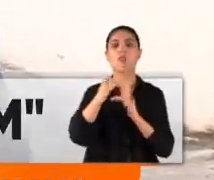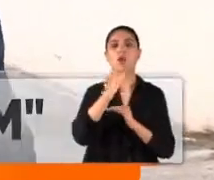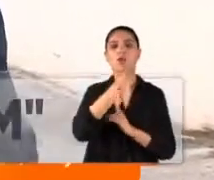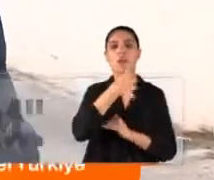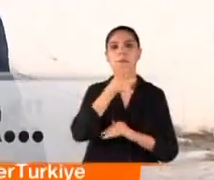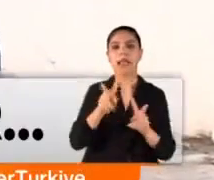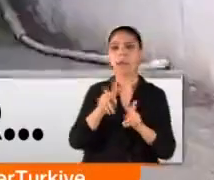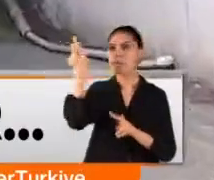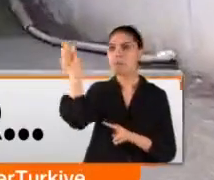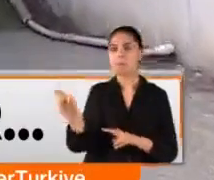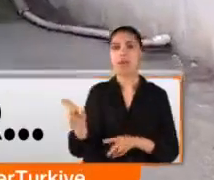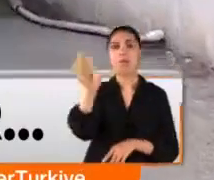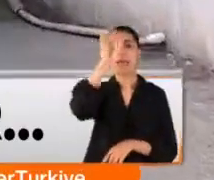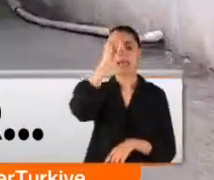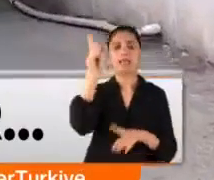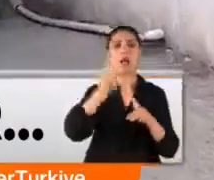tutuklandık